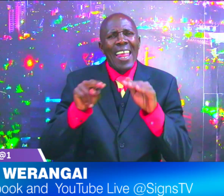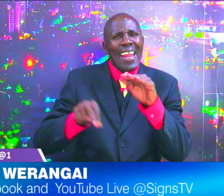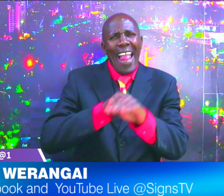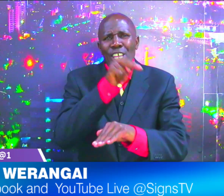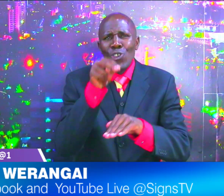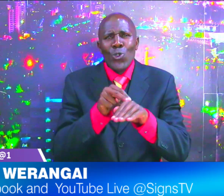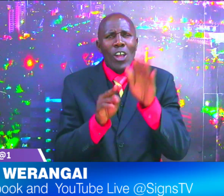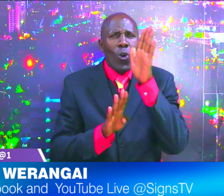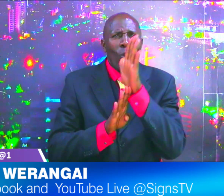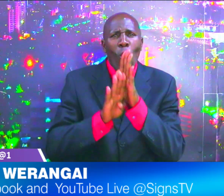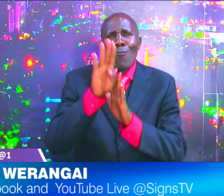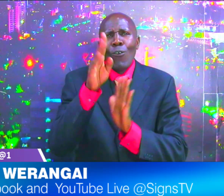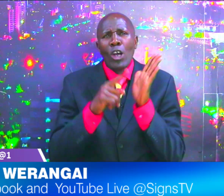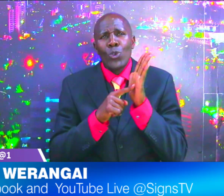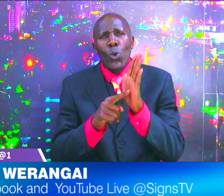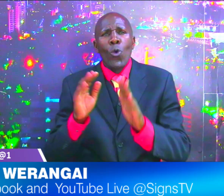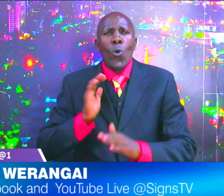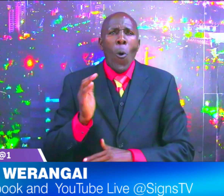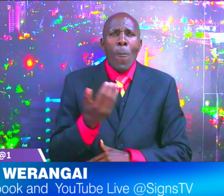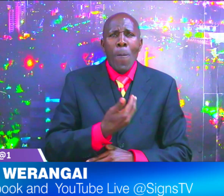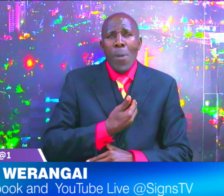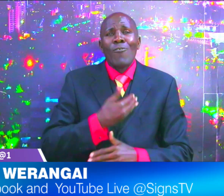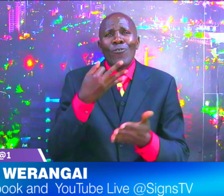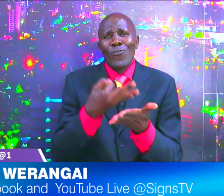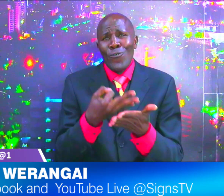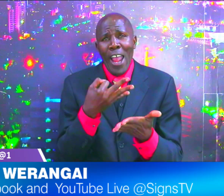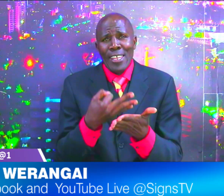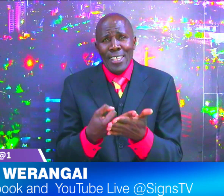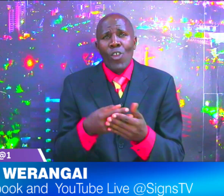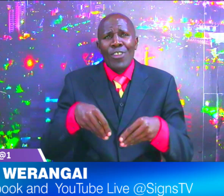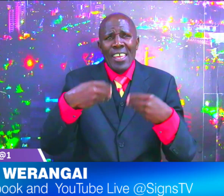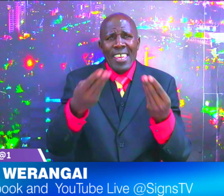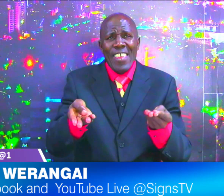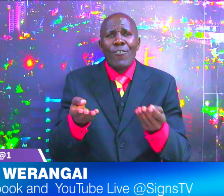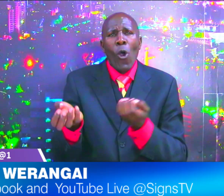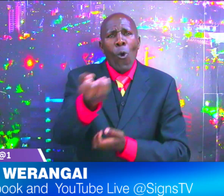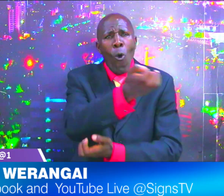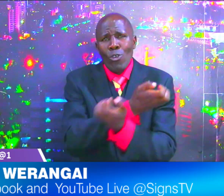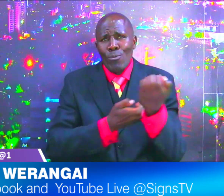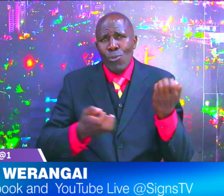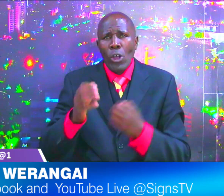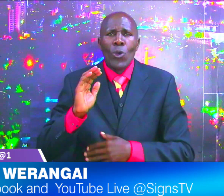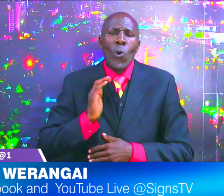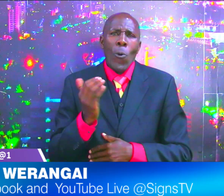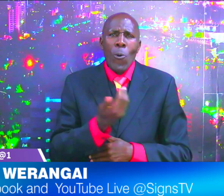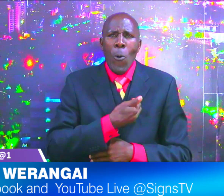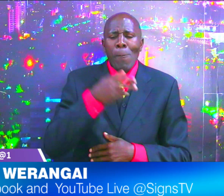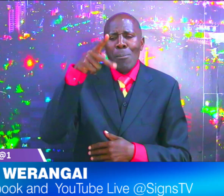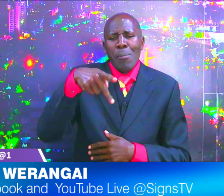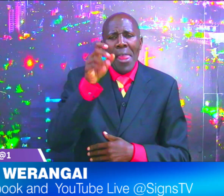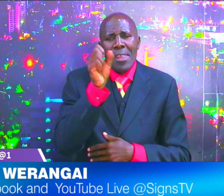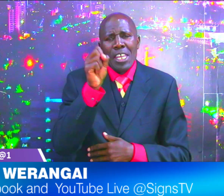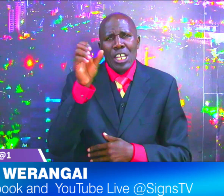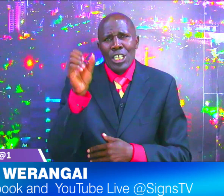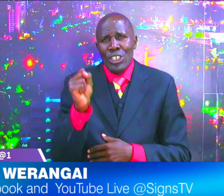And away from that news, we have the National Development Implementation Committee, Finance